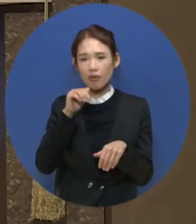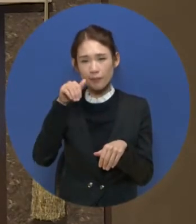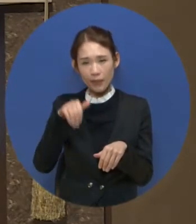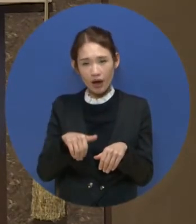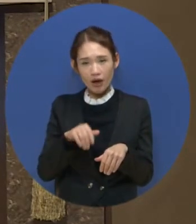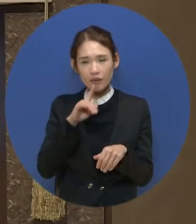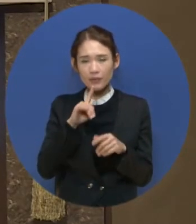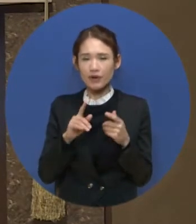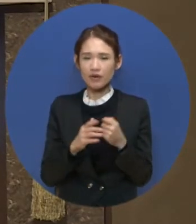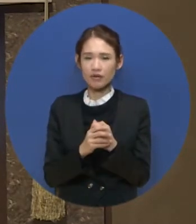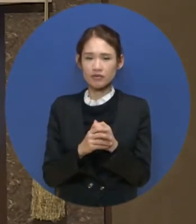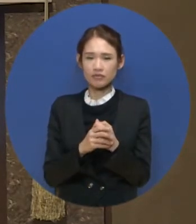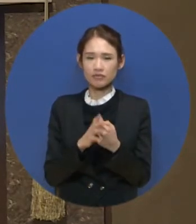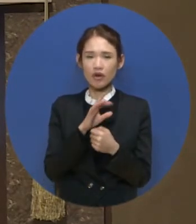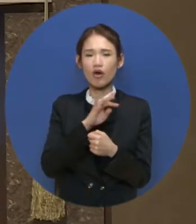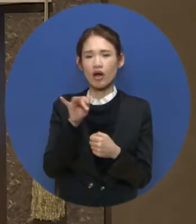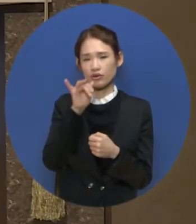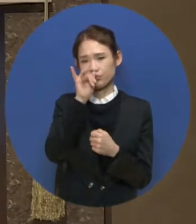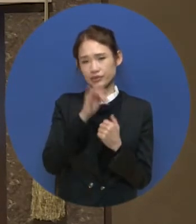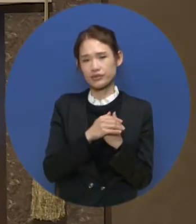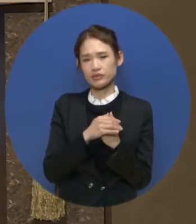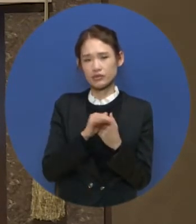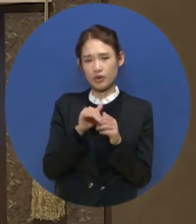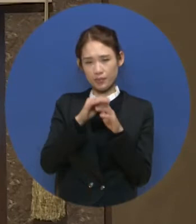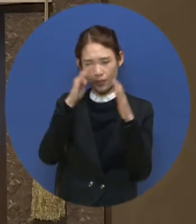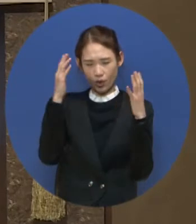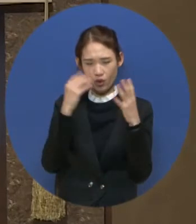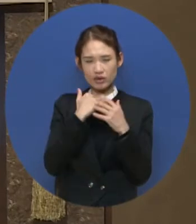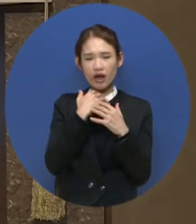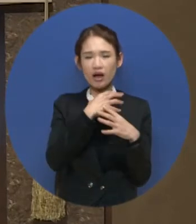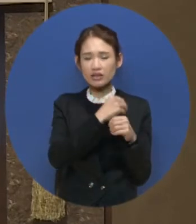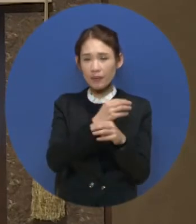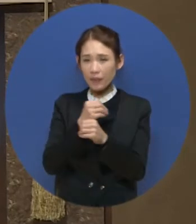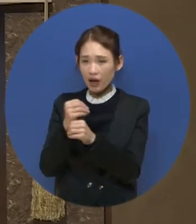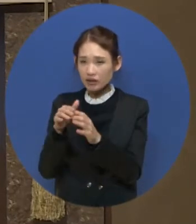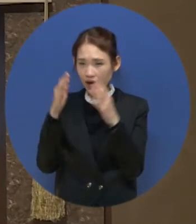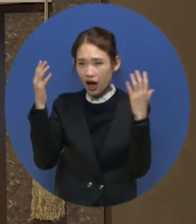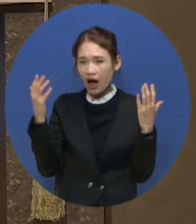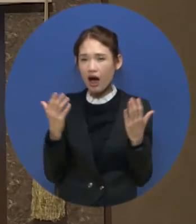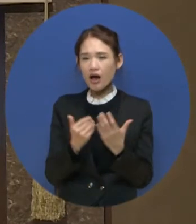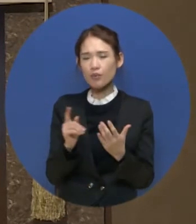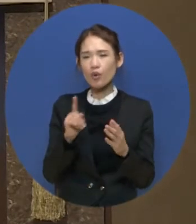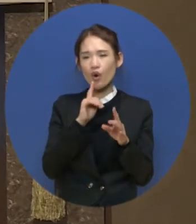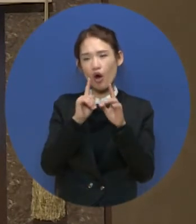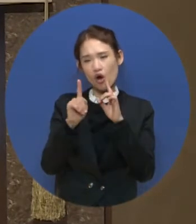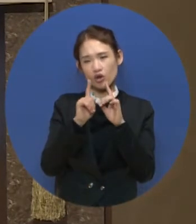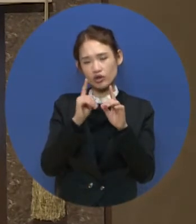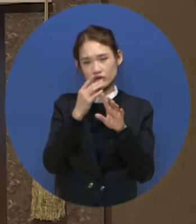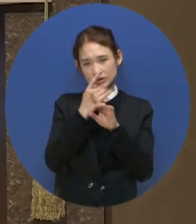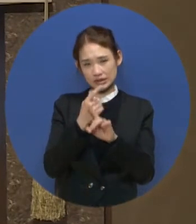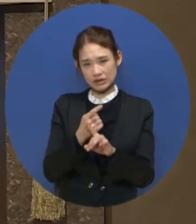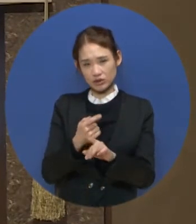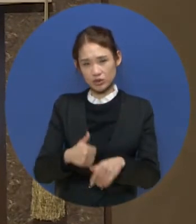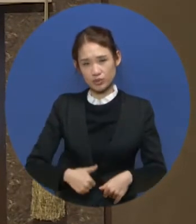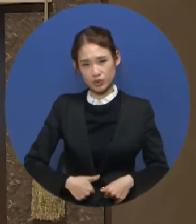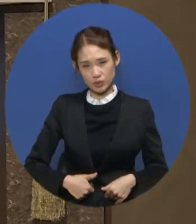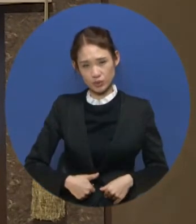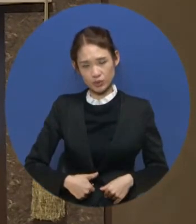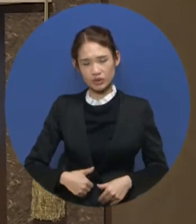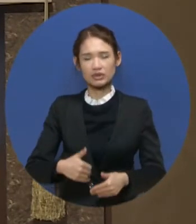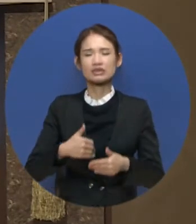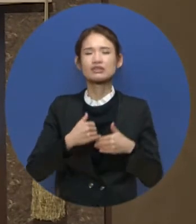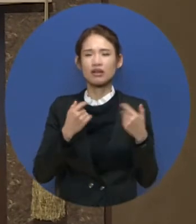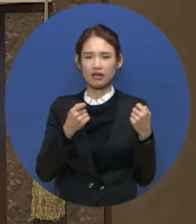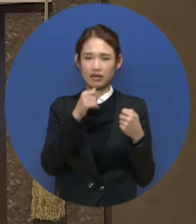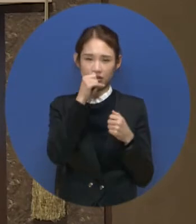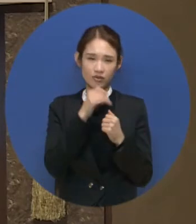있어요. 그래서 이제는 전생에 걸쳐서 언어 치료에 대해서 이렇게 필요가 이렇게 요구되는 그런